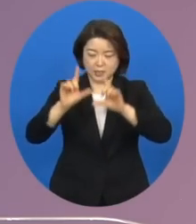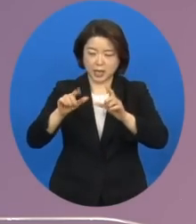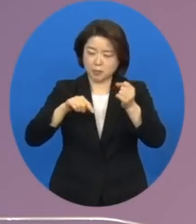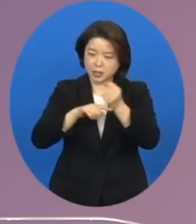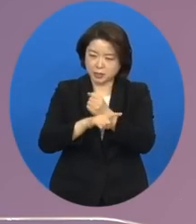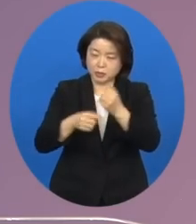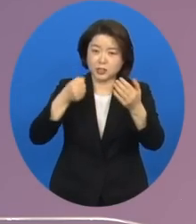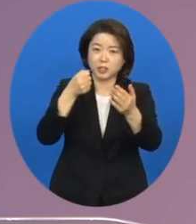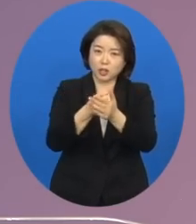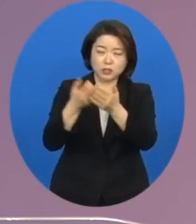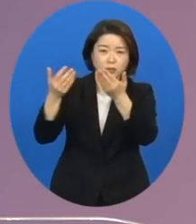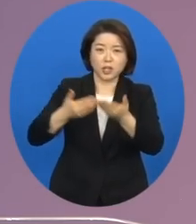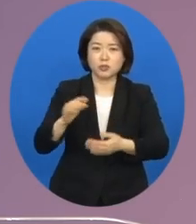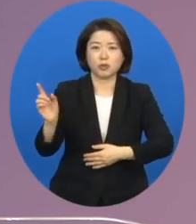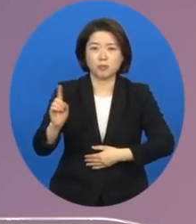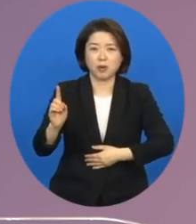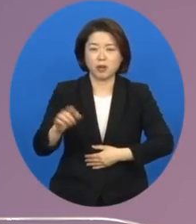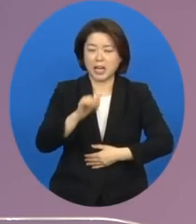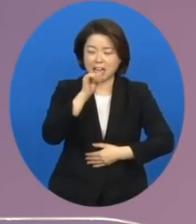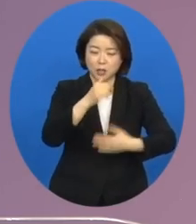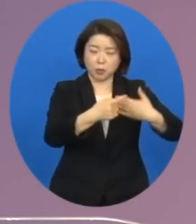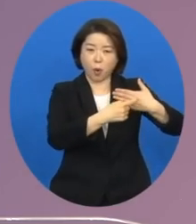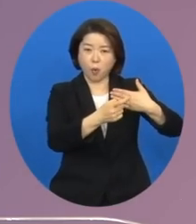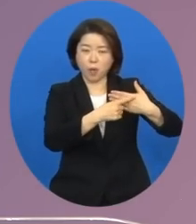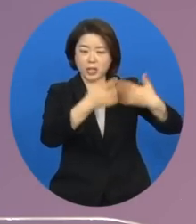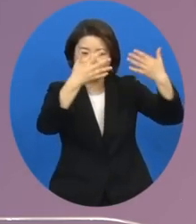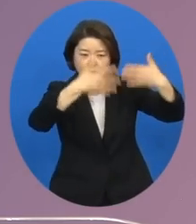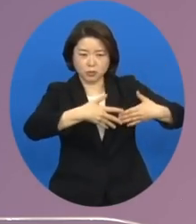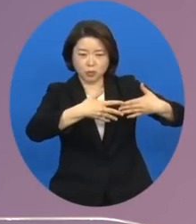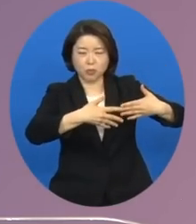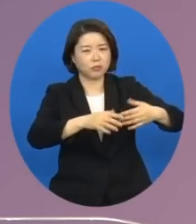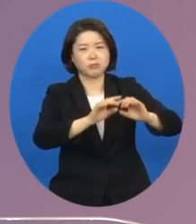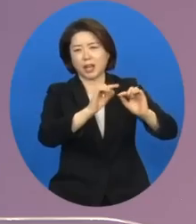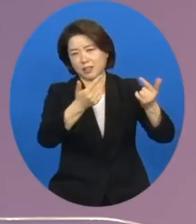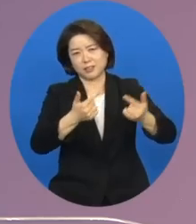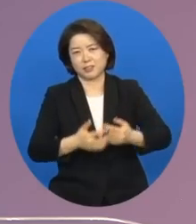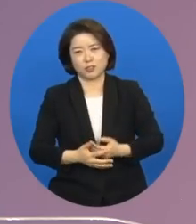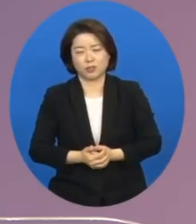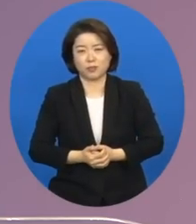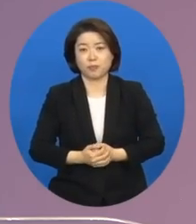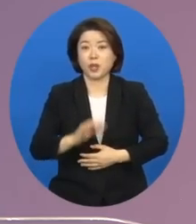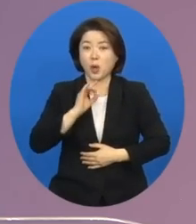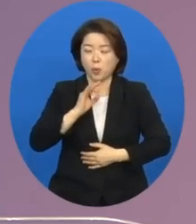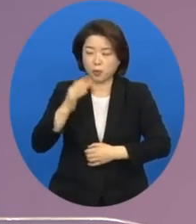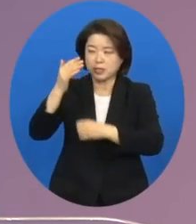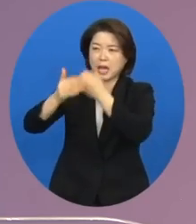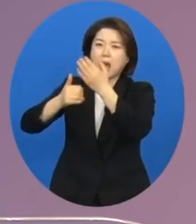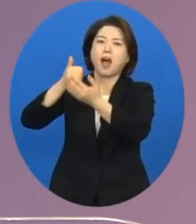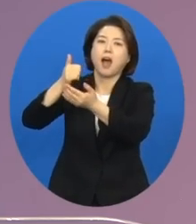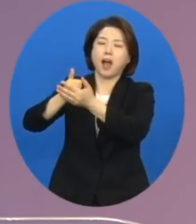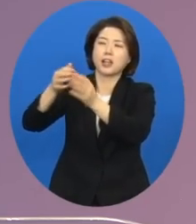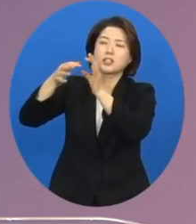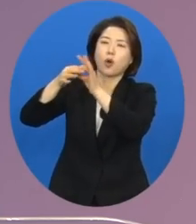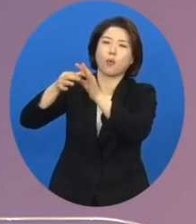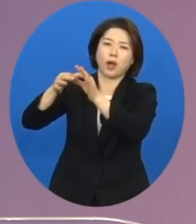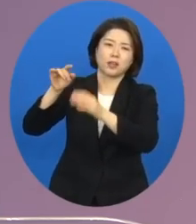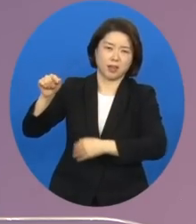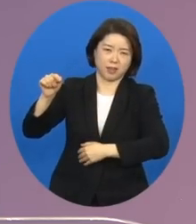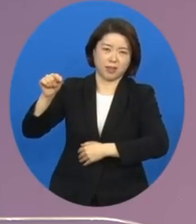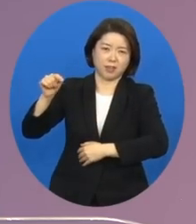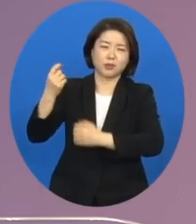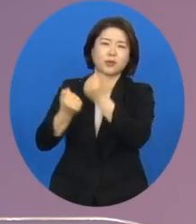것은 여러분 결코 외적인 조건이 아니에요 오로지 하나님과의 관계입니다